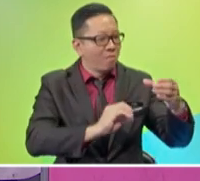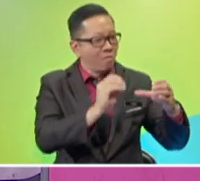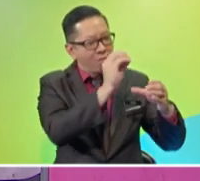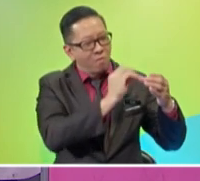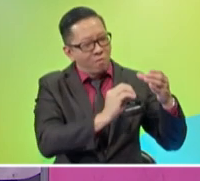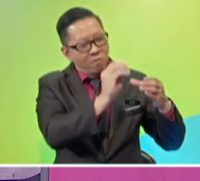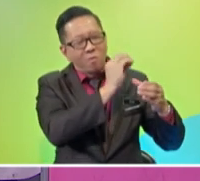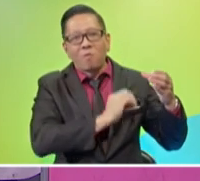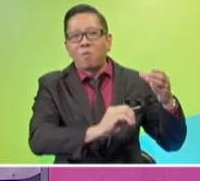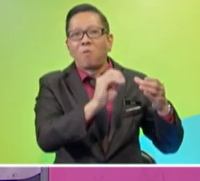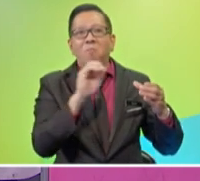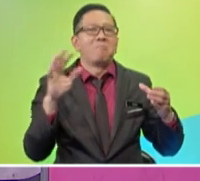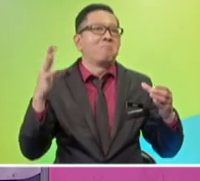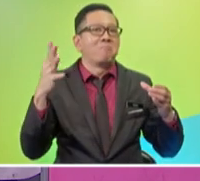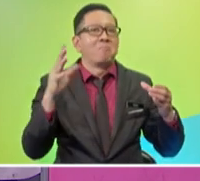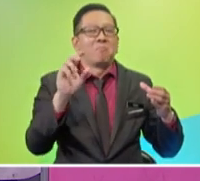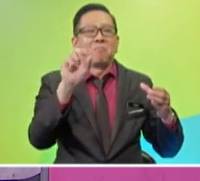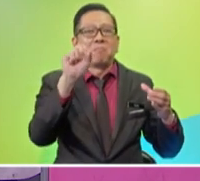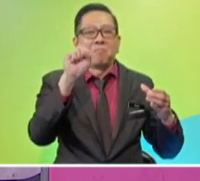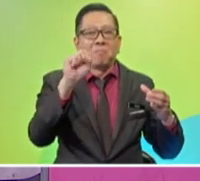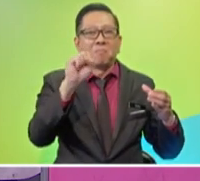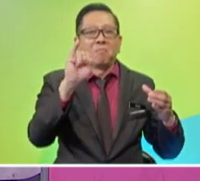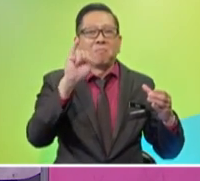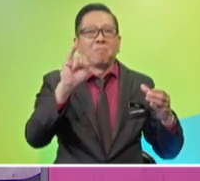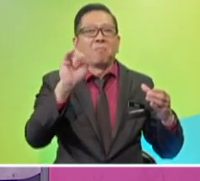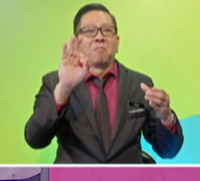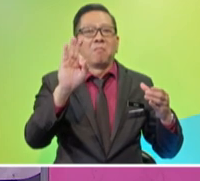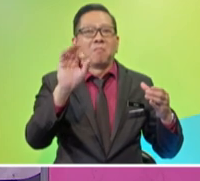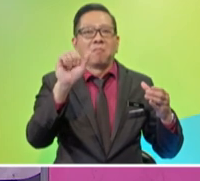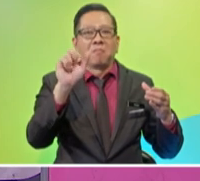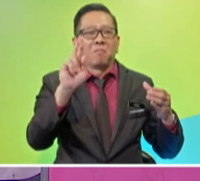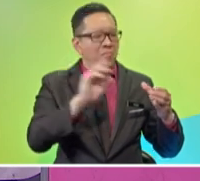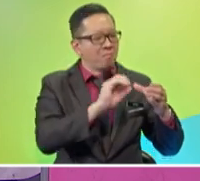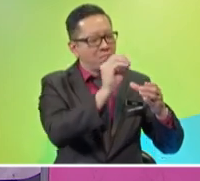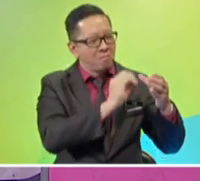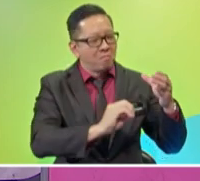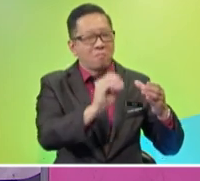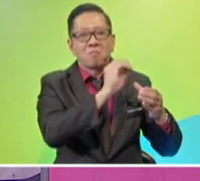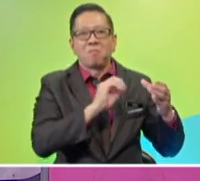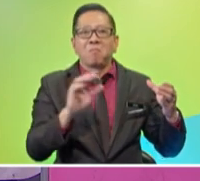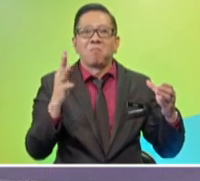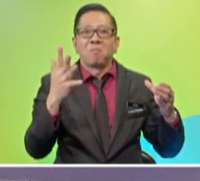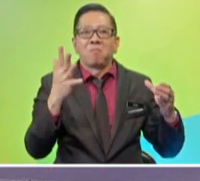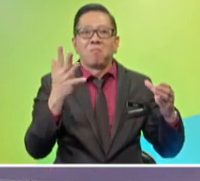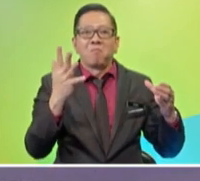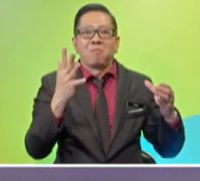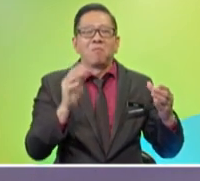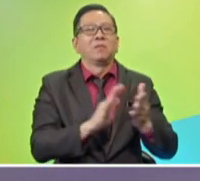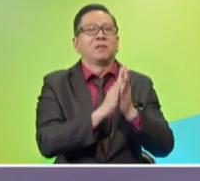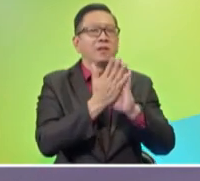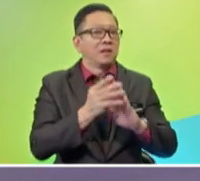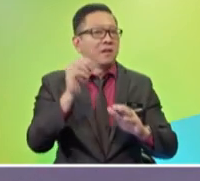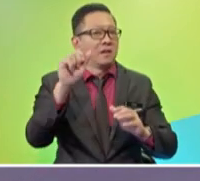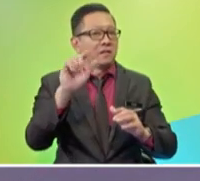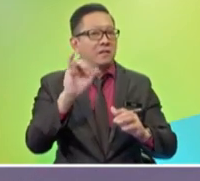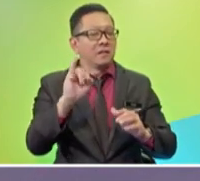apa-apa. Semua biskut telah dipindahkan ke dalam botol biskut Alin. Jadinya Alin telah memindahkan